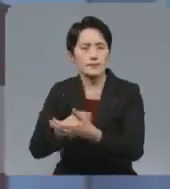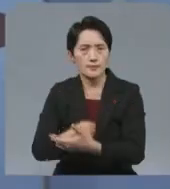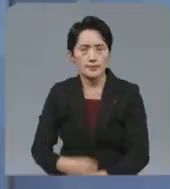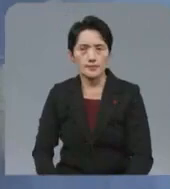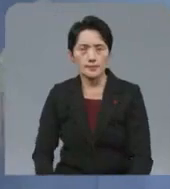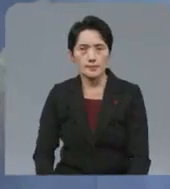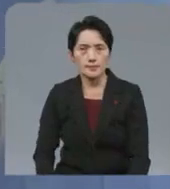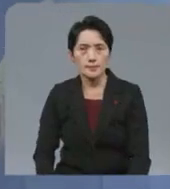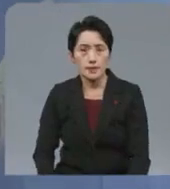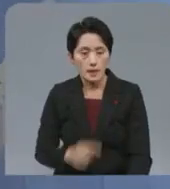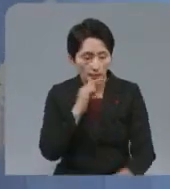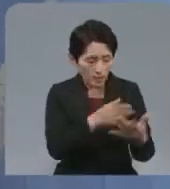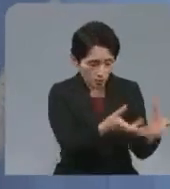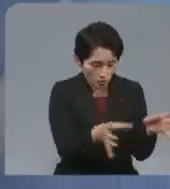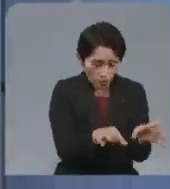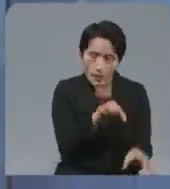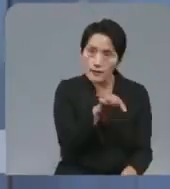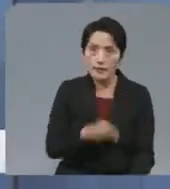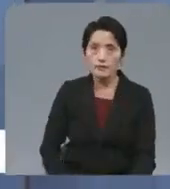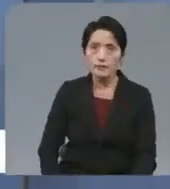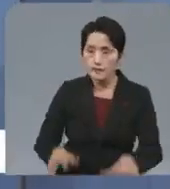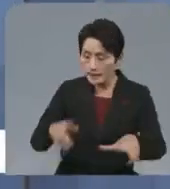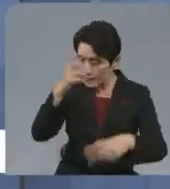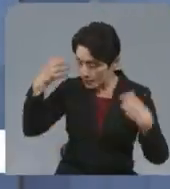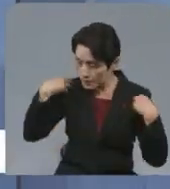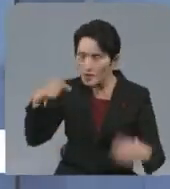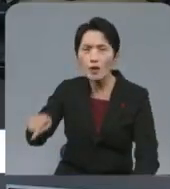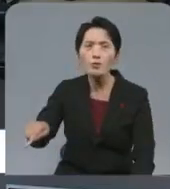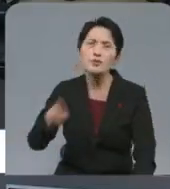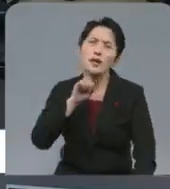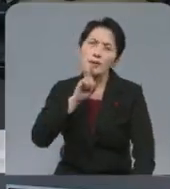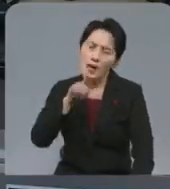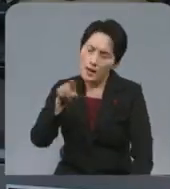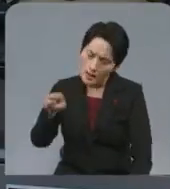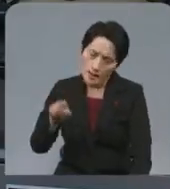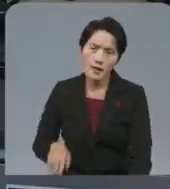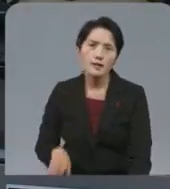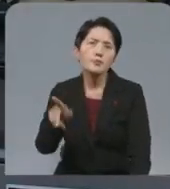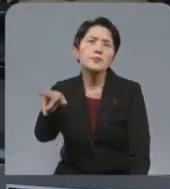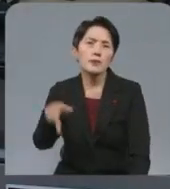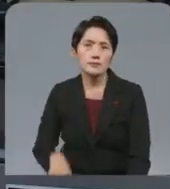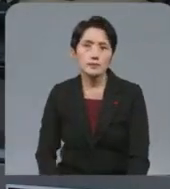前设立侦察北韩主要设施的无人机部队，但令人遗憾的是，